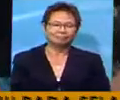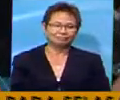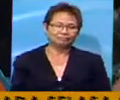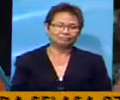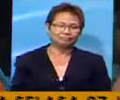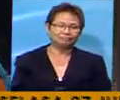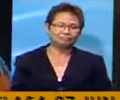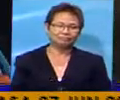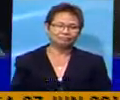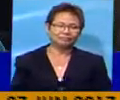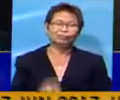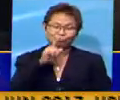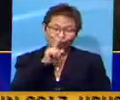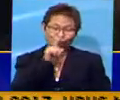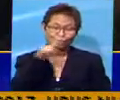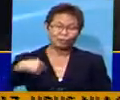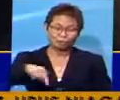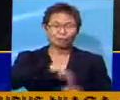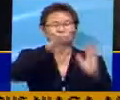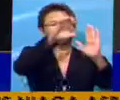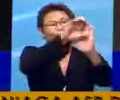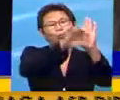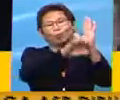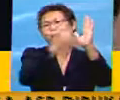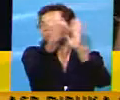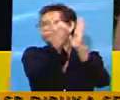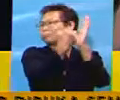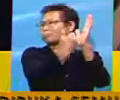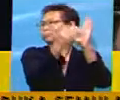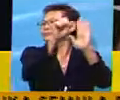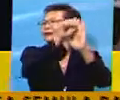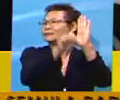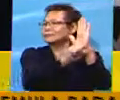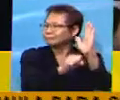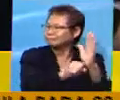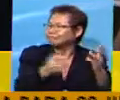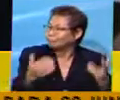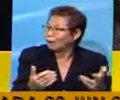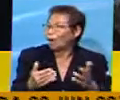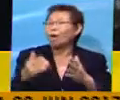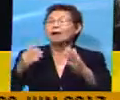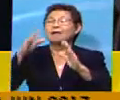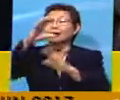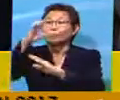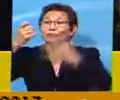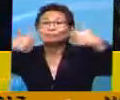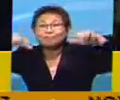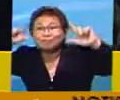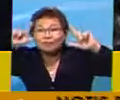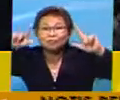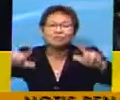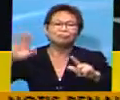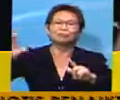bahagian and of course we will Put conditions this time around only like renown companies companies with